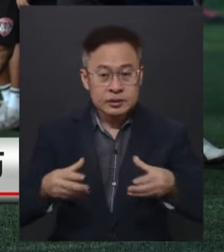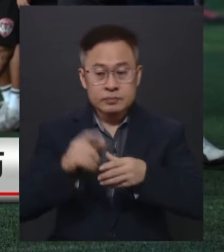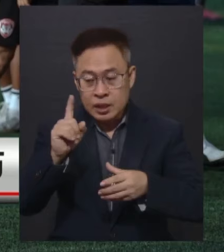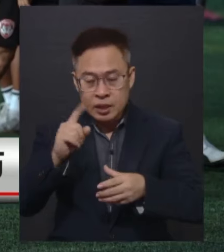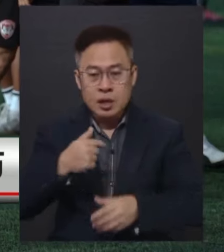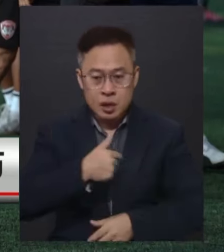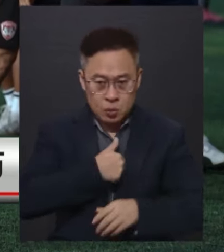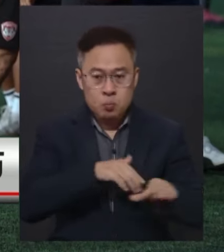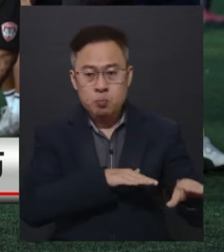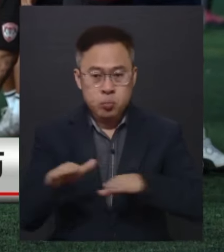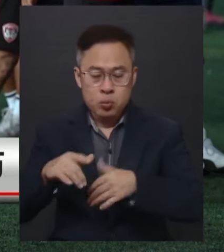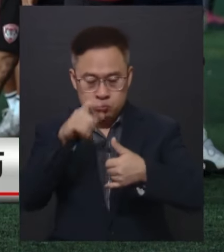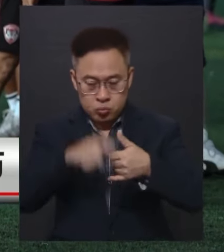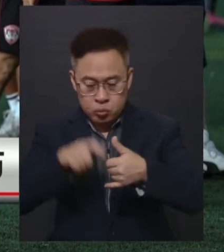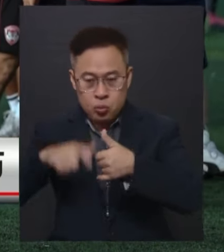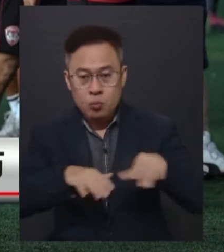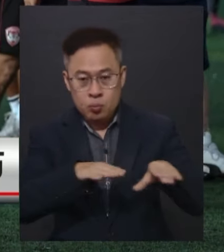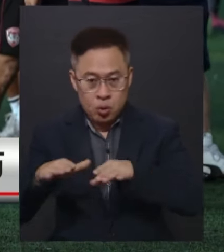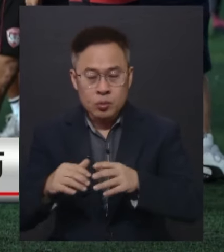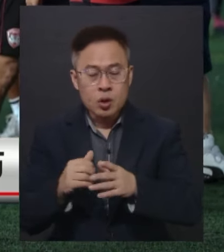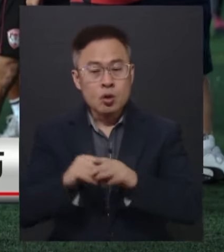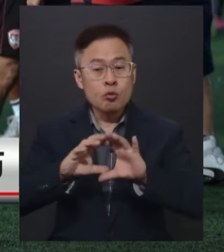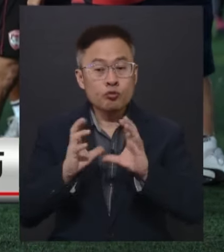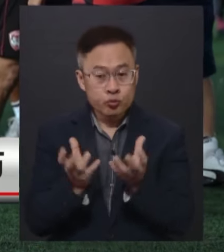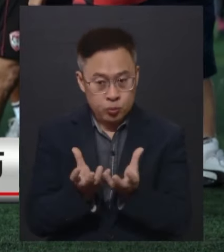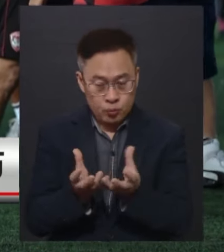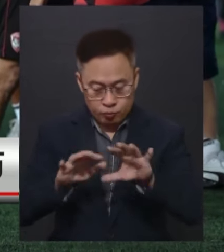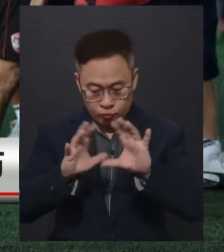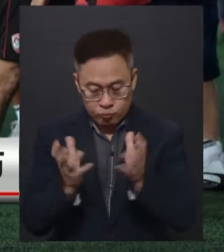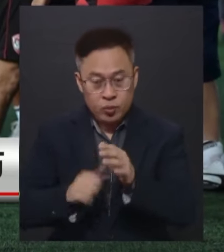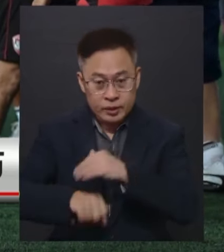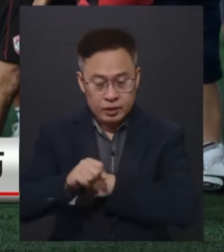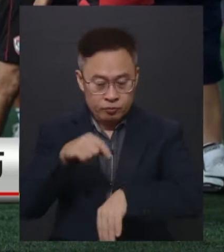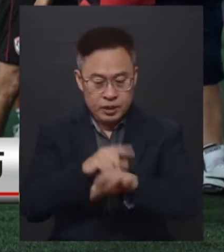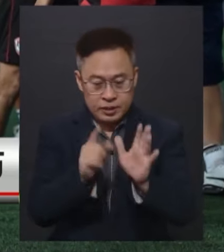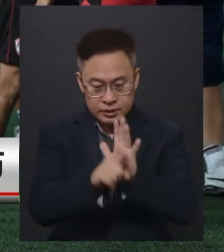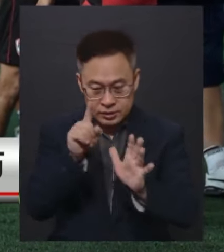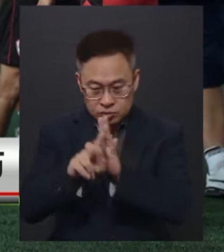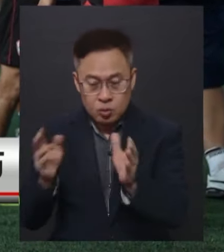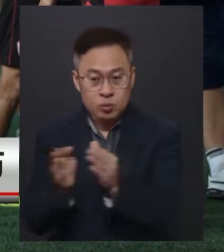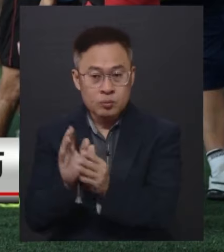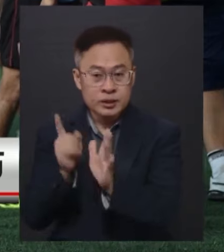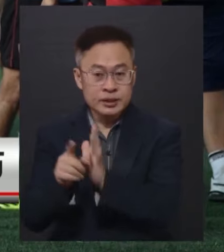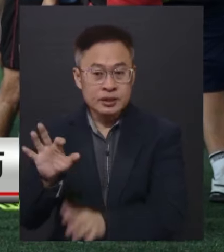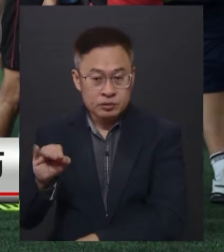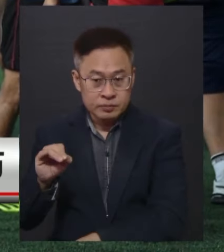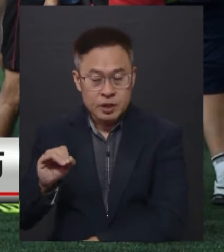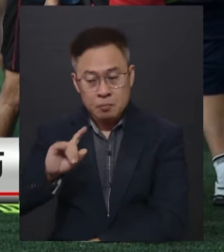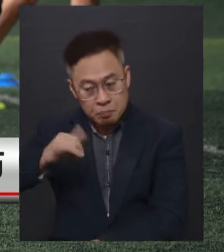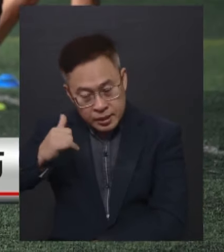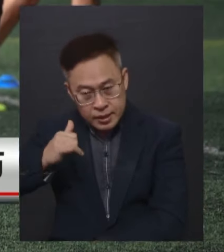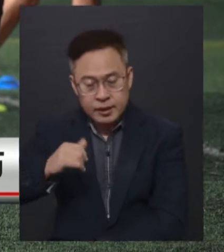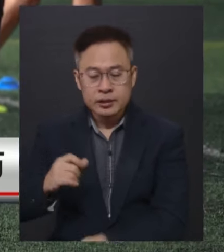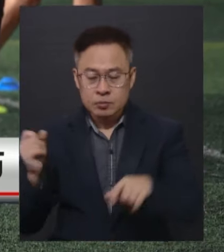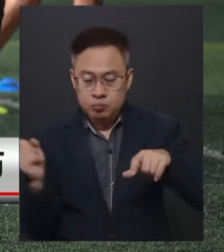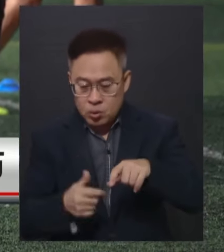เราจะต้องทำให้เต็มที่ที่สุดฟุตบอลเนี่ย90 นาทีอะไรก็เกิดขึ้นได้แล้วยิ่งในตอนนี้เนี่ยไม่ว่าจะเป็นตัวเองหรือว่าน้องๆทุกคนก็ต่